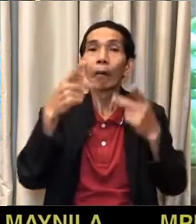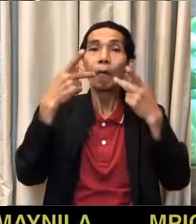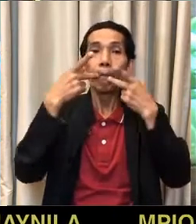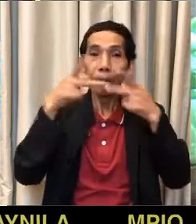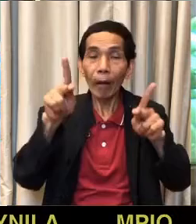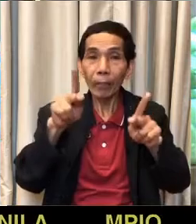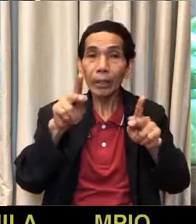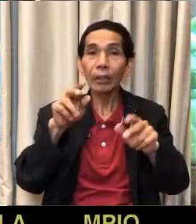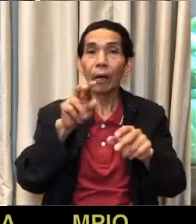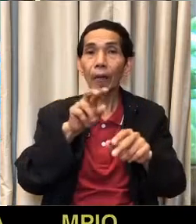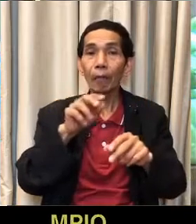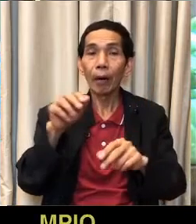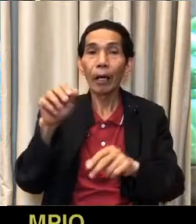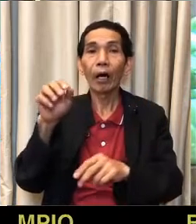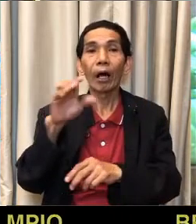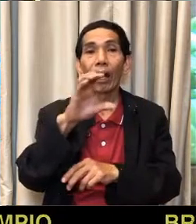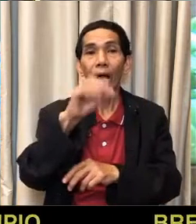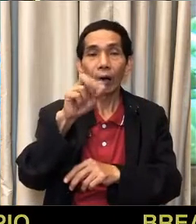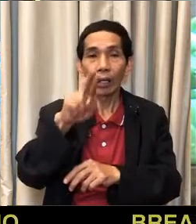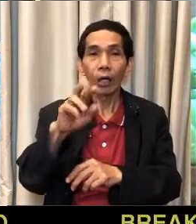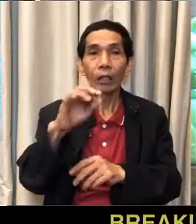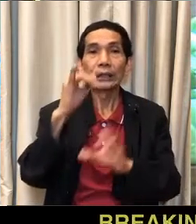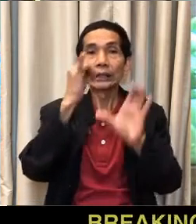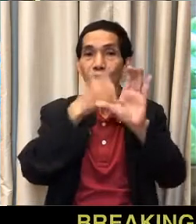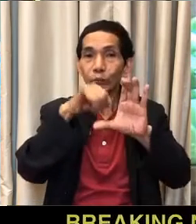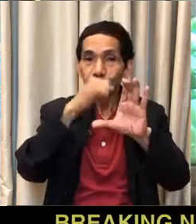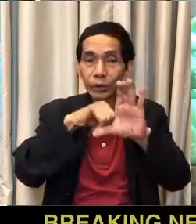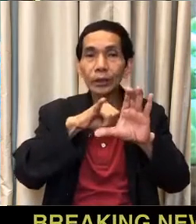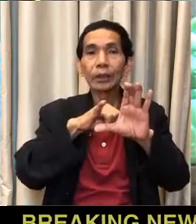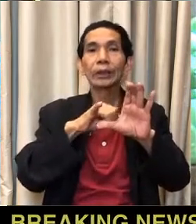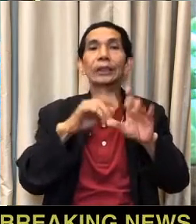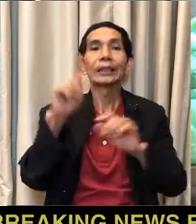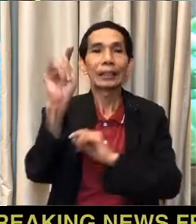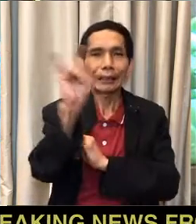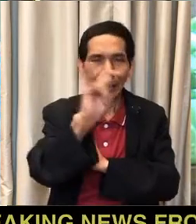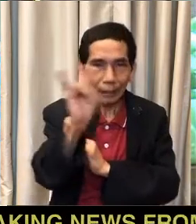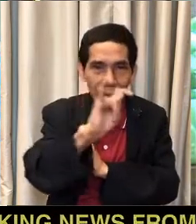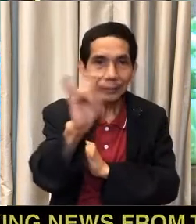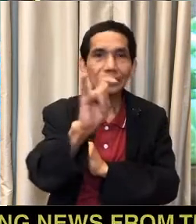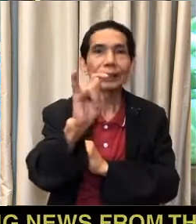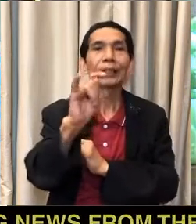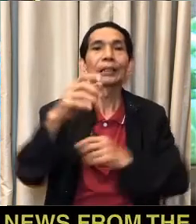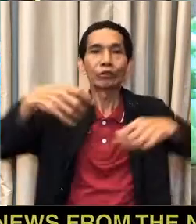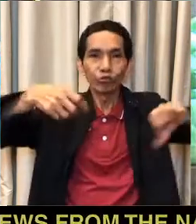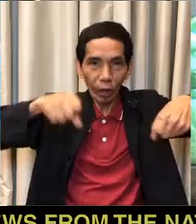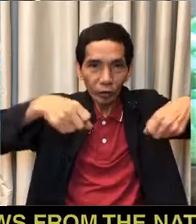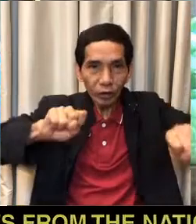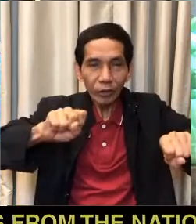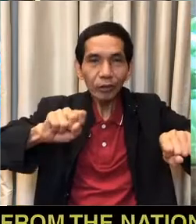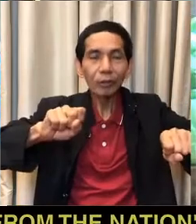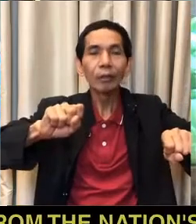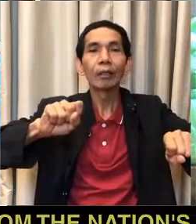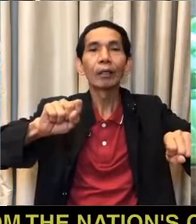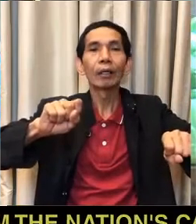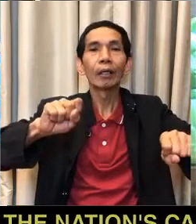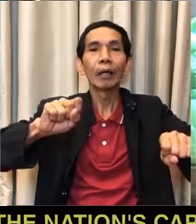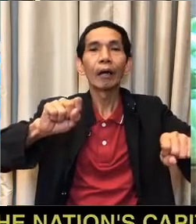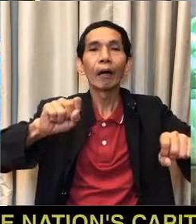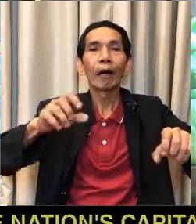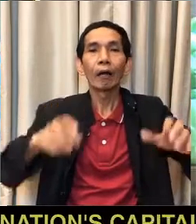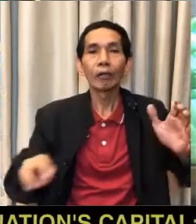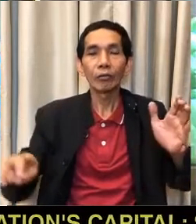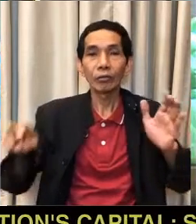public utility vehicles, jeepneys, taxis, tricycle,